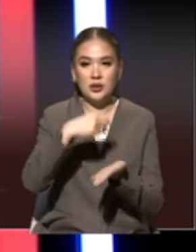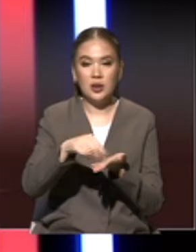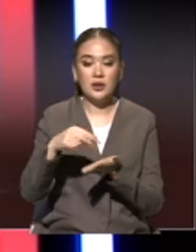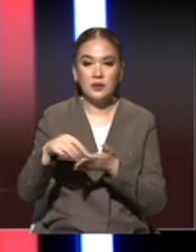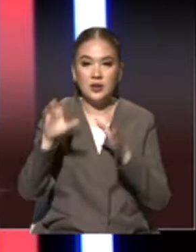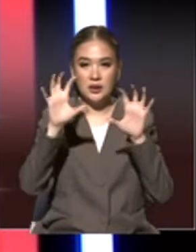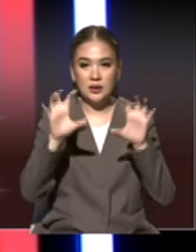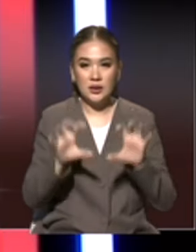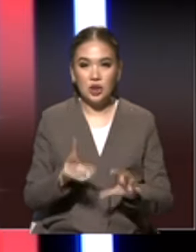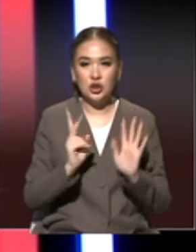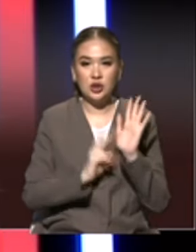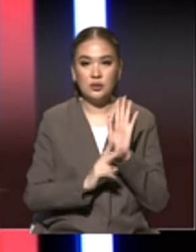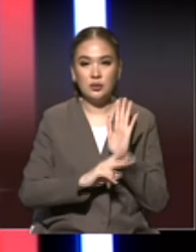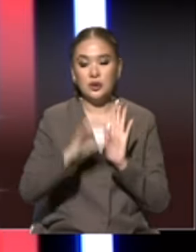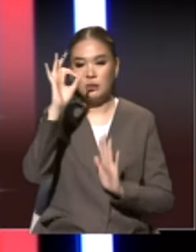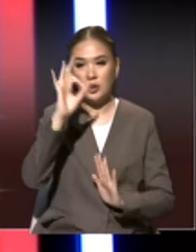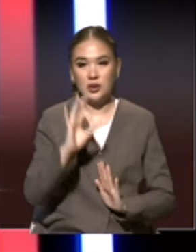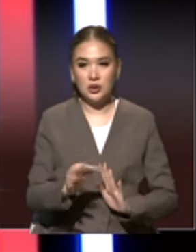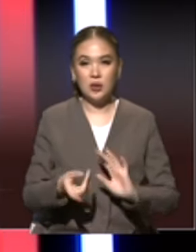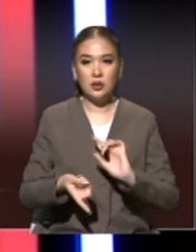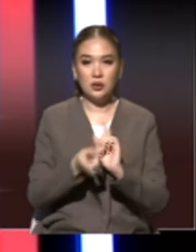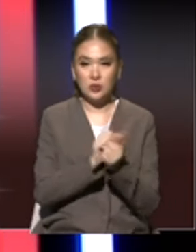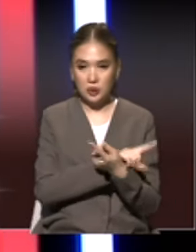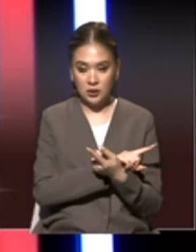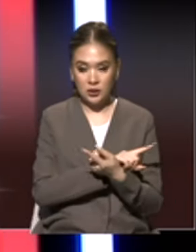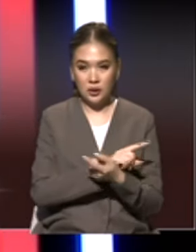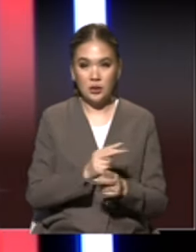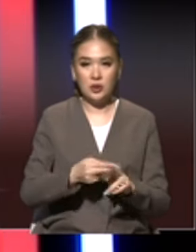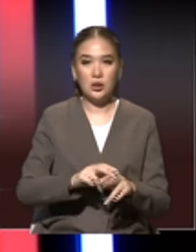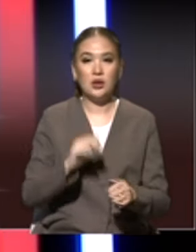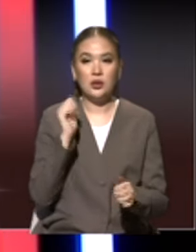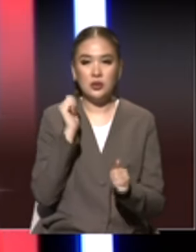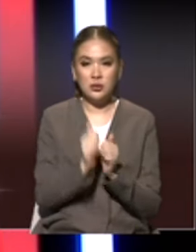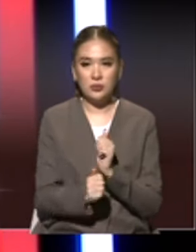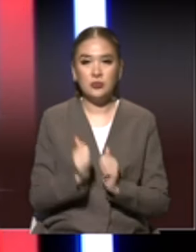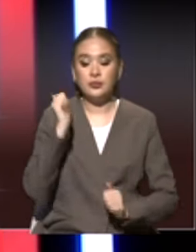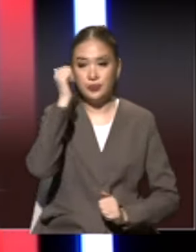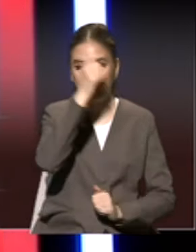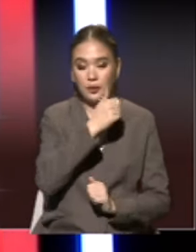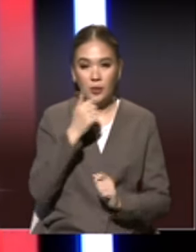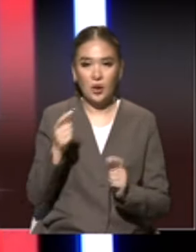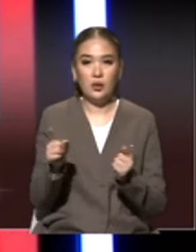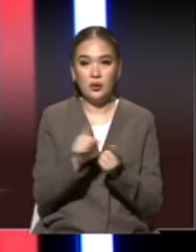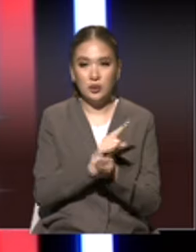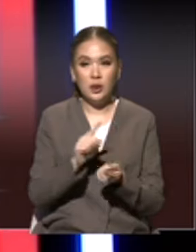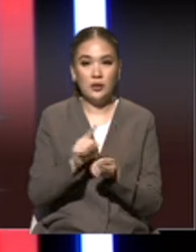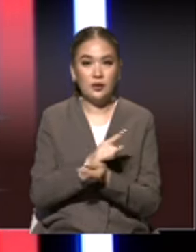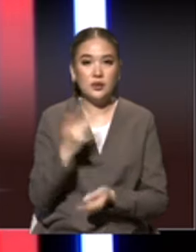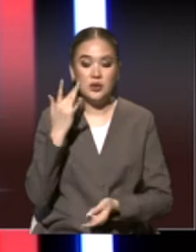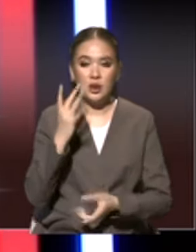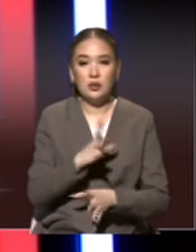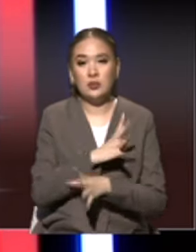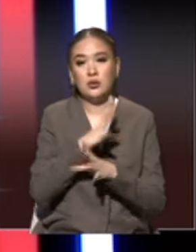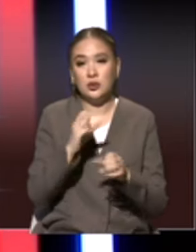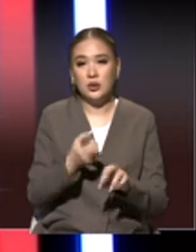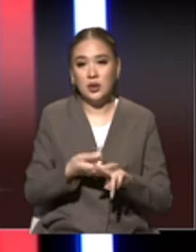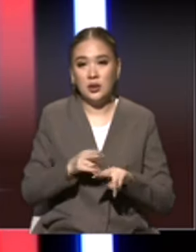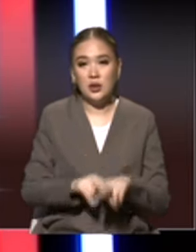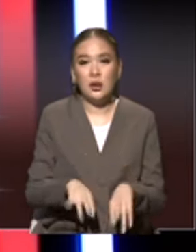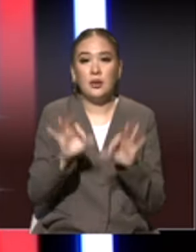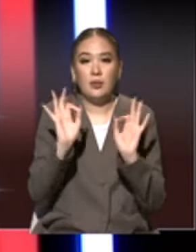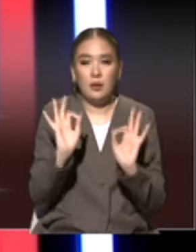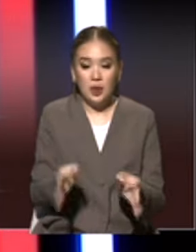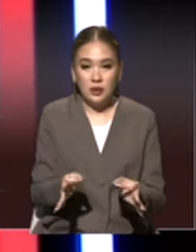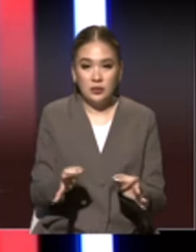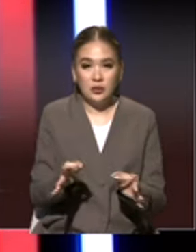заңы 70%-ке өзгертілген екен. Одан беріде жыл сайын әйту өзгертілер мен түзетулер енгізіліп отырады. Ол дұрыс та шығар енді мемлекеттік сатып алу туралы заң